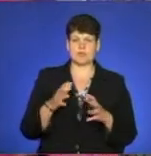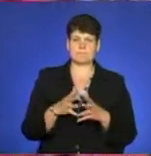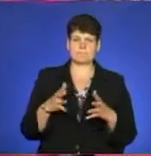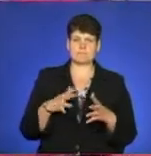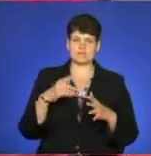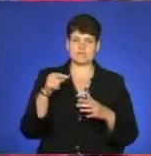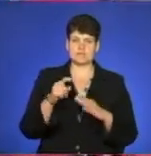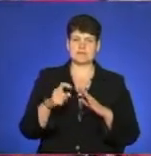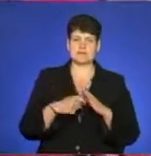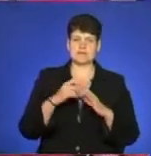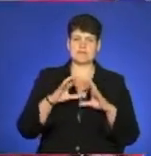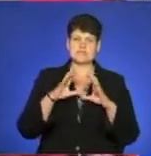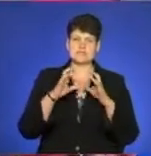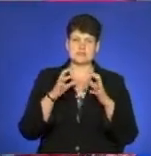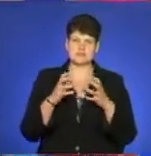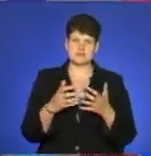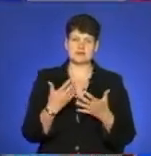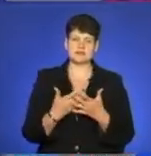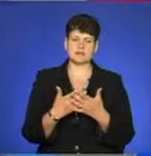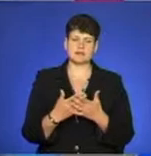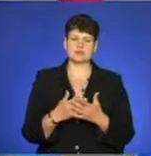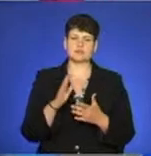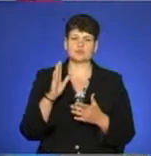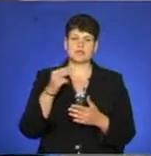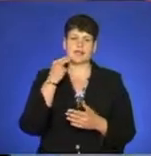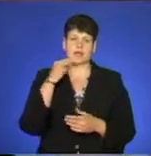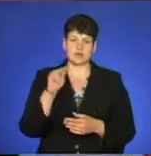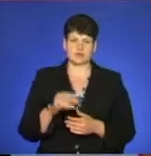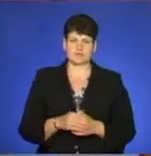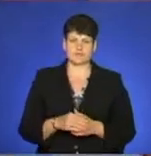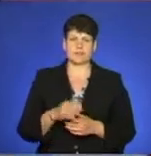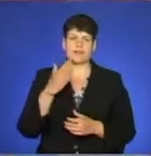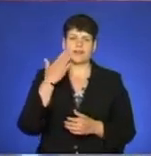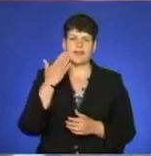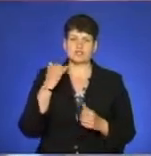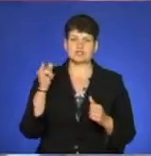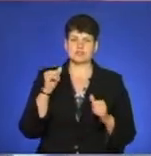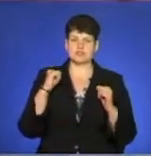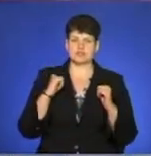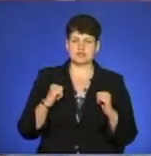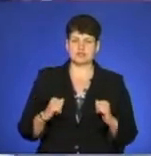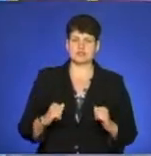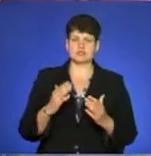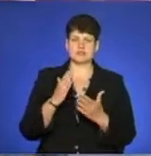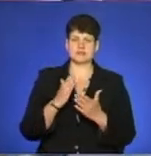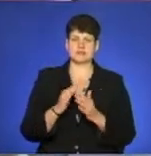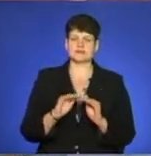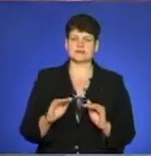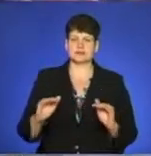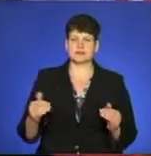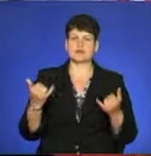ними пізнати світ і, скажімо так, ставати кращою. Легше і спокійніше, звісно, малечі, яка